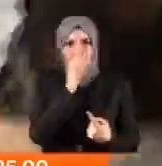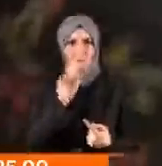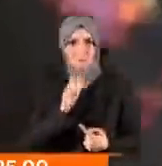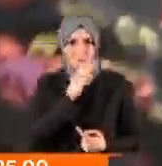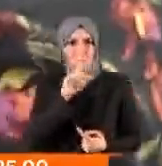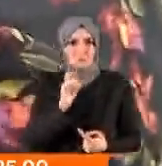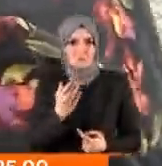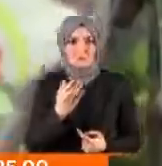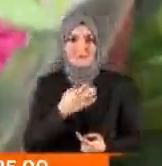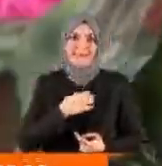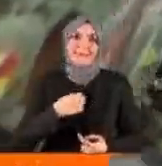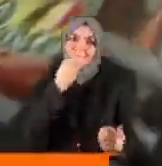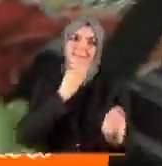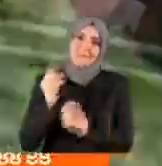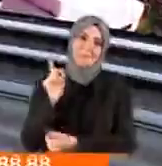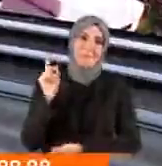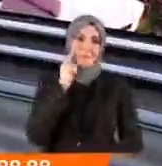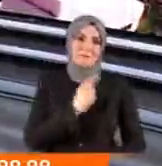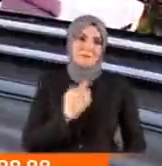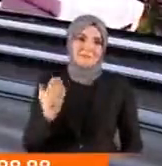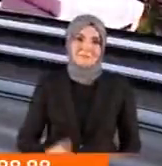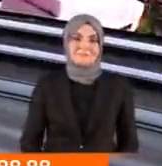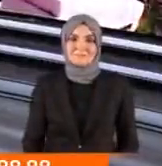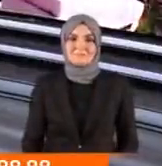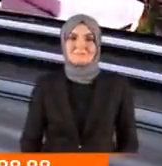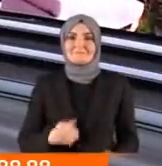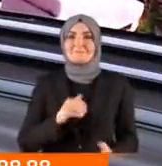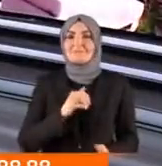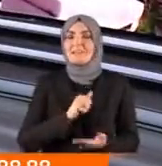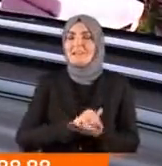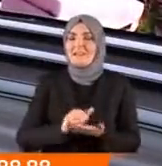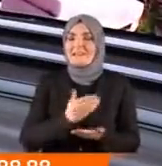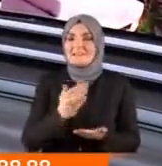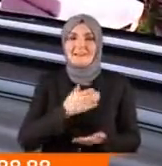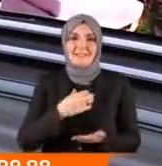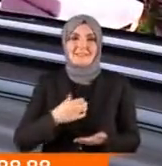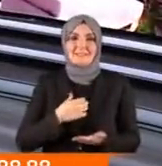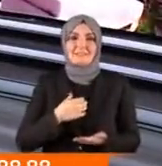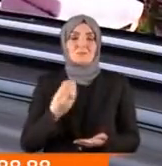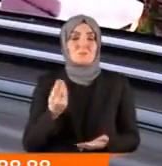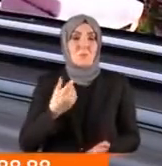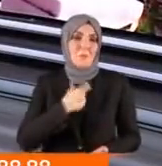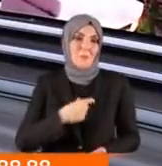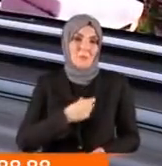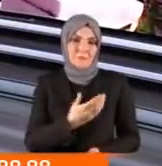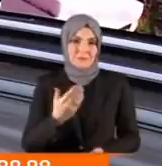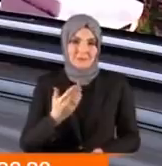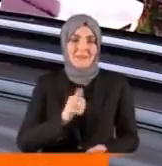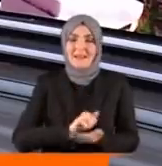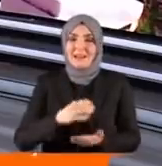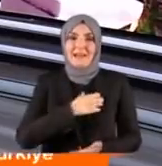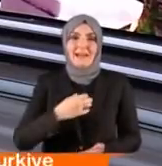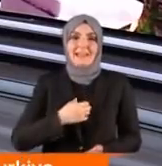Hayır kim olunca kedi ve her Anne çok özel Her anne her şeyin en iyisini hak